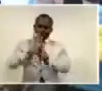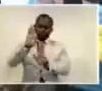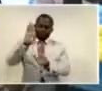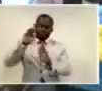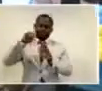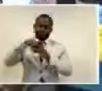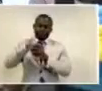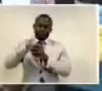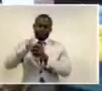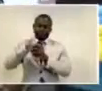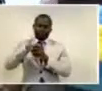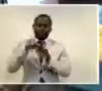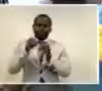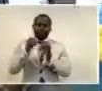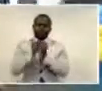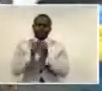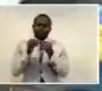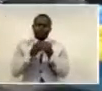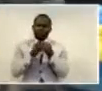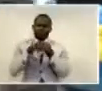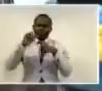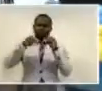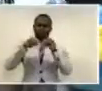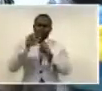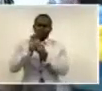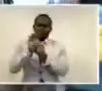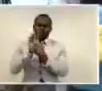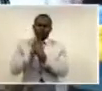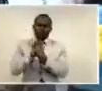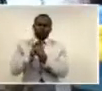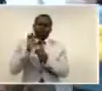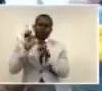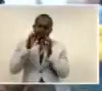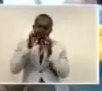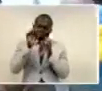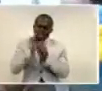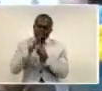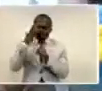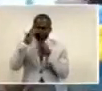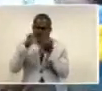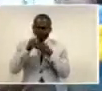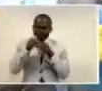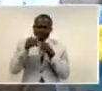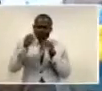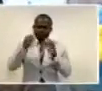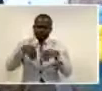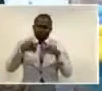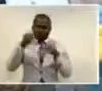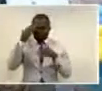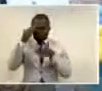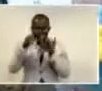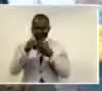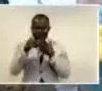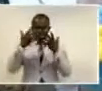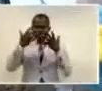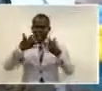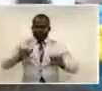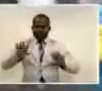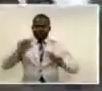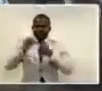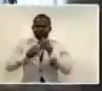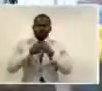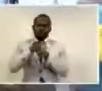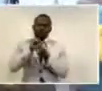muri icumi n'umunani turahinga umusaruro wa mwinshi w'imboga cyane cyane kuko nahingaga ngiye kuko ngirangiza amashuri ya